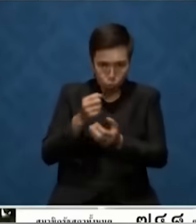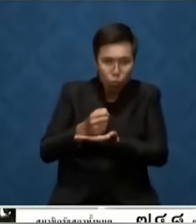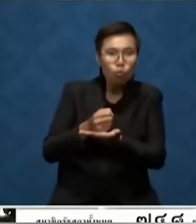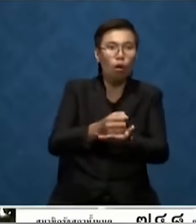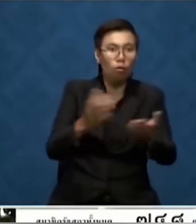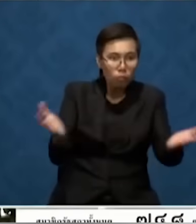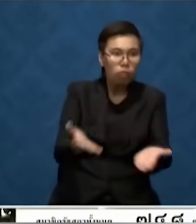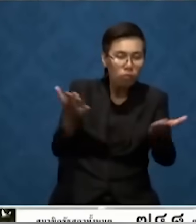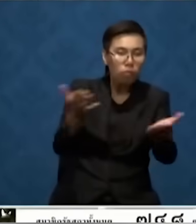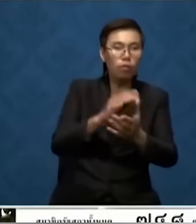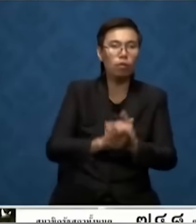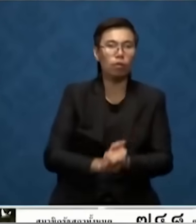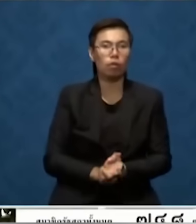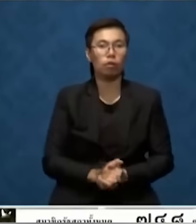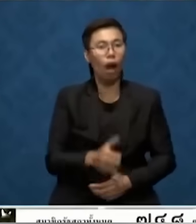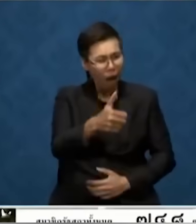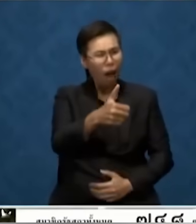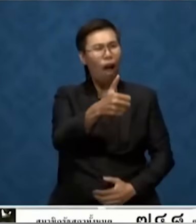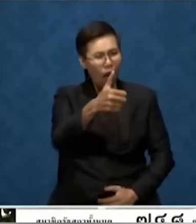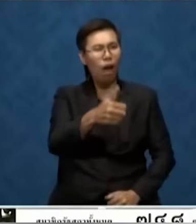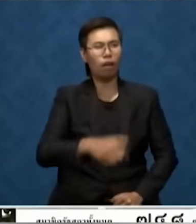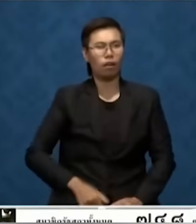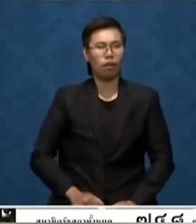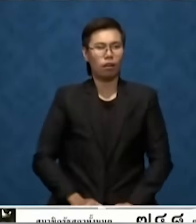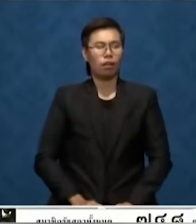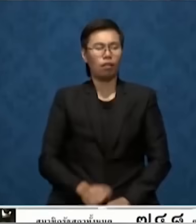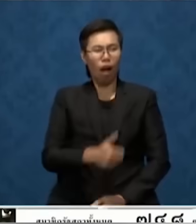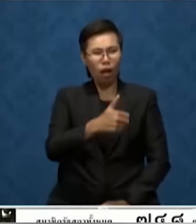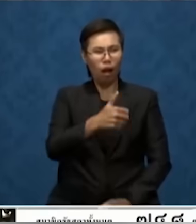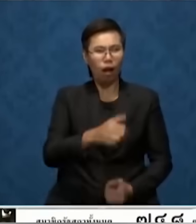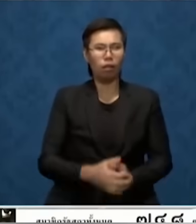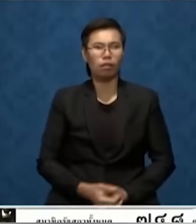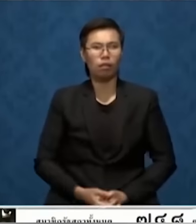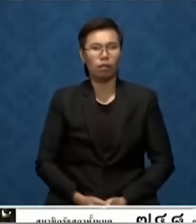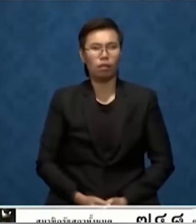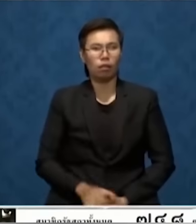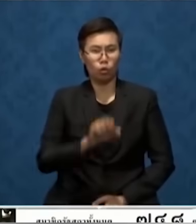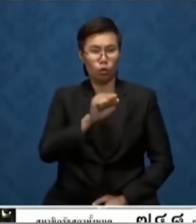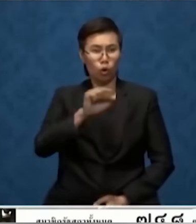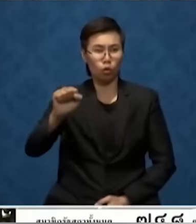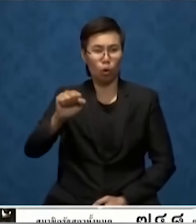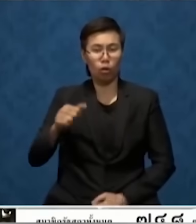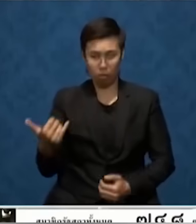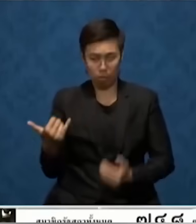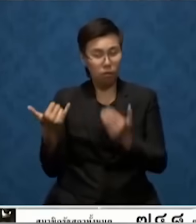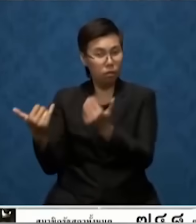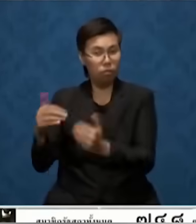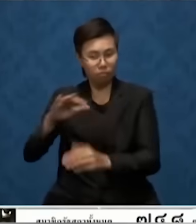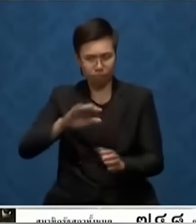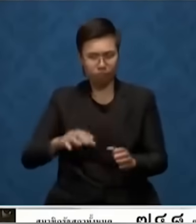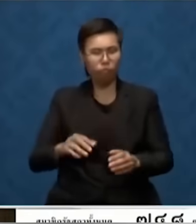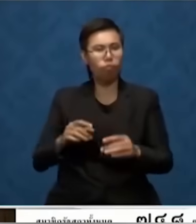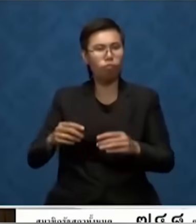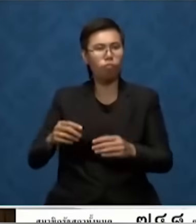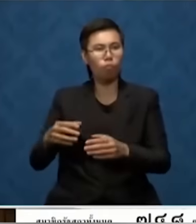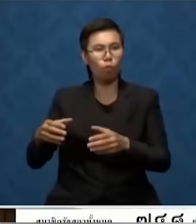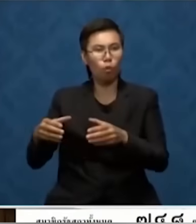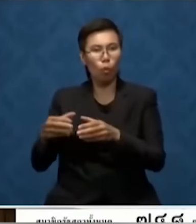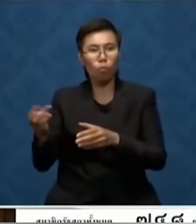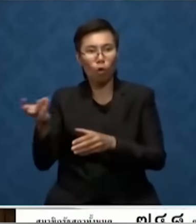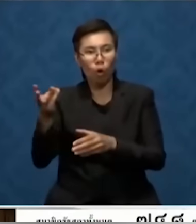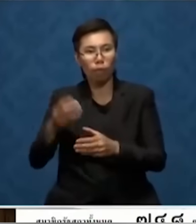้เอาดิครับท่านประธานครับส.ส.ฝั่งทางนี้3พรรคการเมืองเนี่ยครับก็